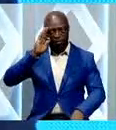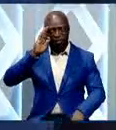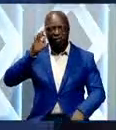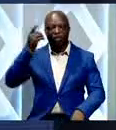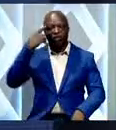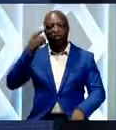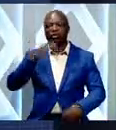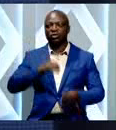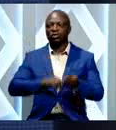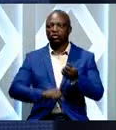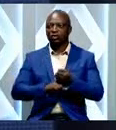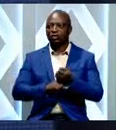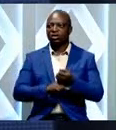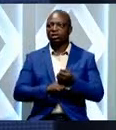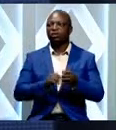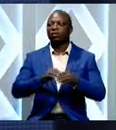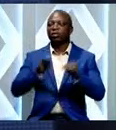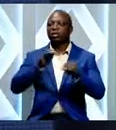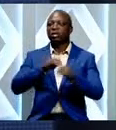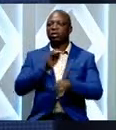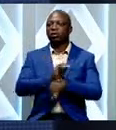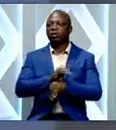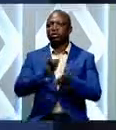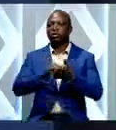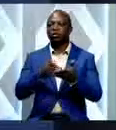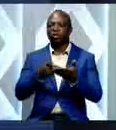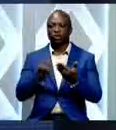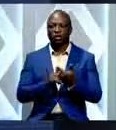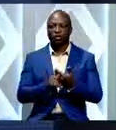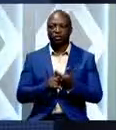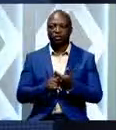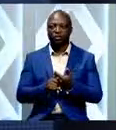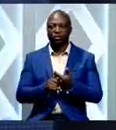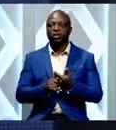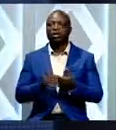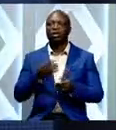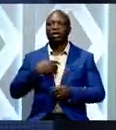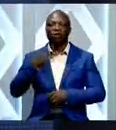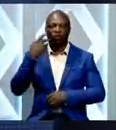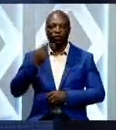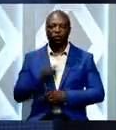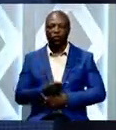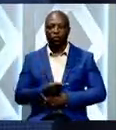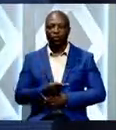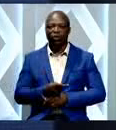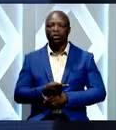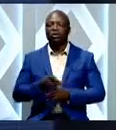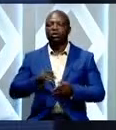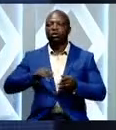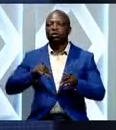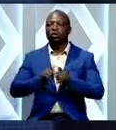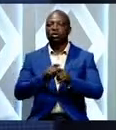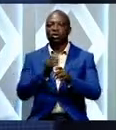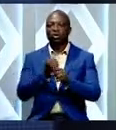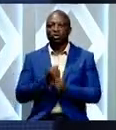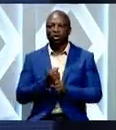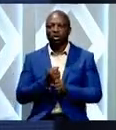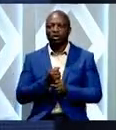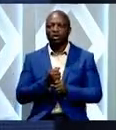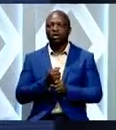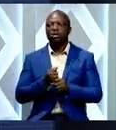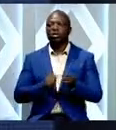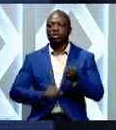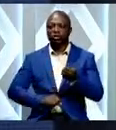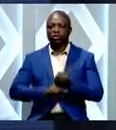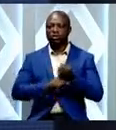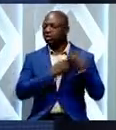son soutien dans la mise en œuvre de ce projet. Il a vu ce qu'on pouvait obtenir et il nous a soutenus dès